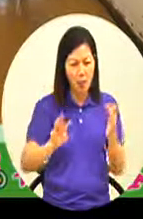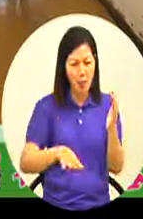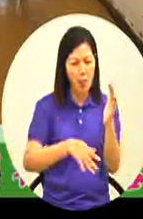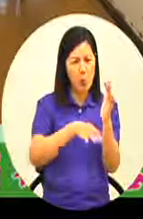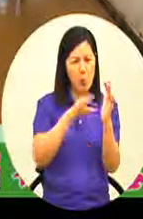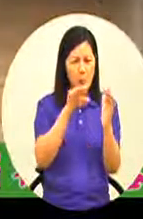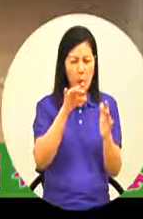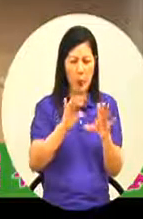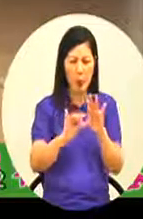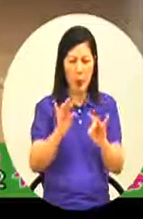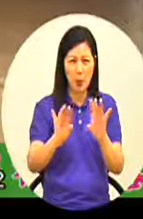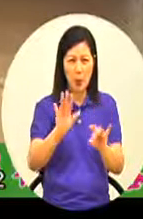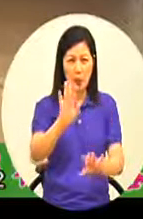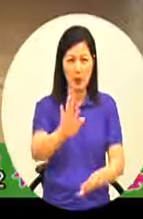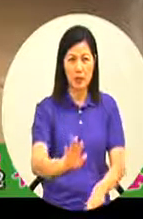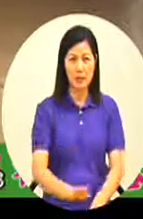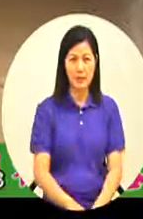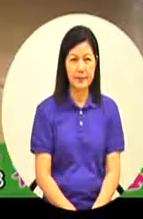泞，